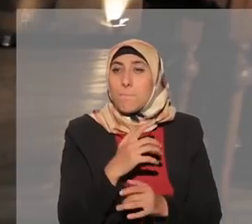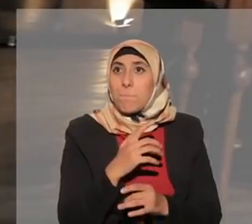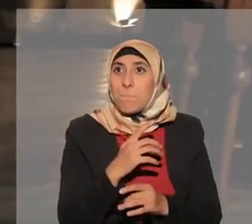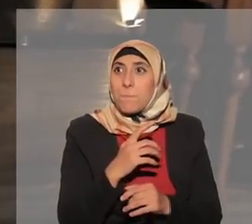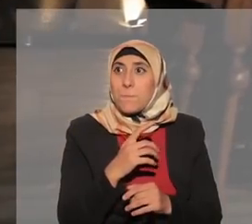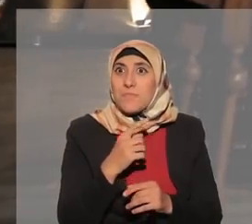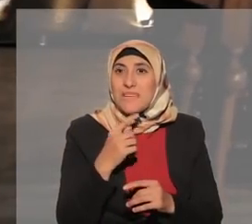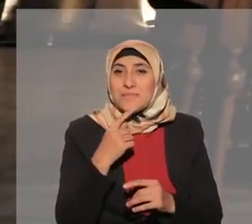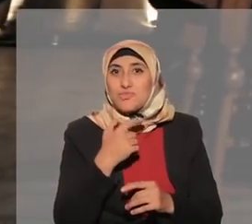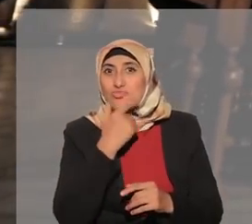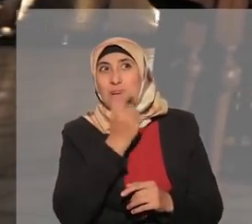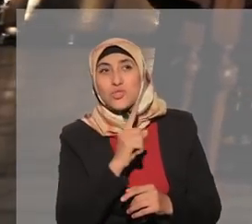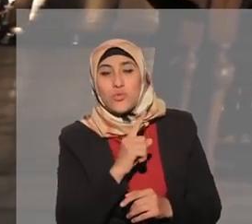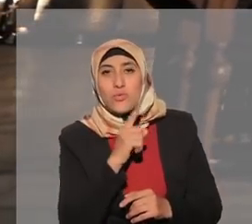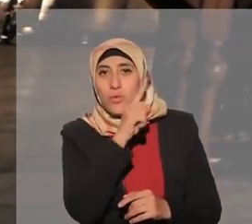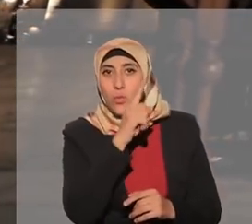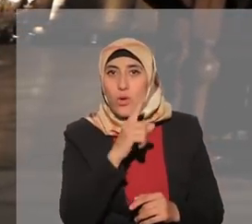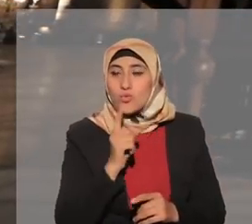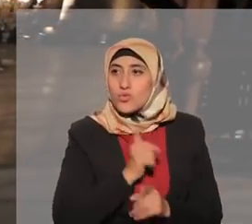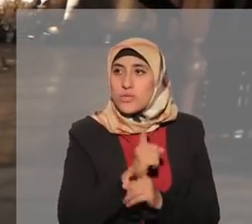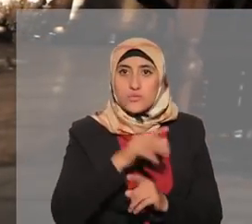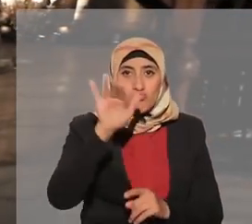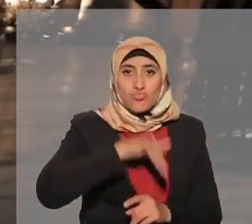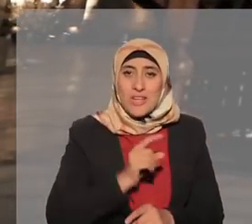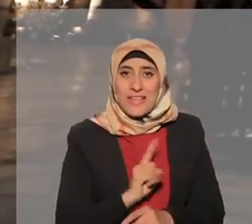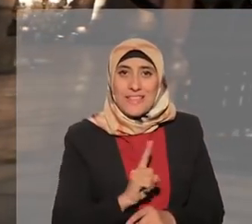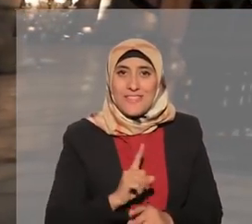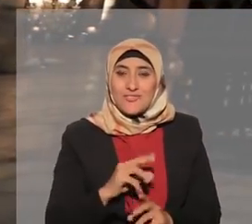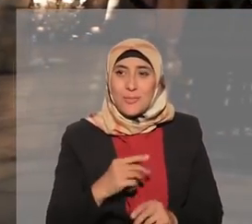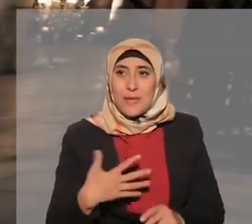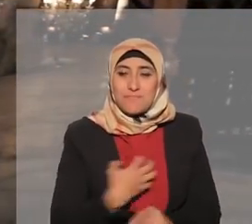هذا سيدنا سفيان الثوري،